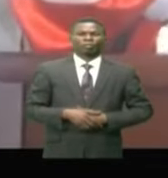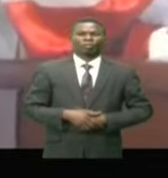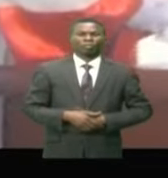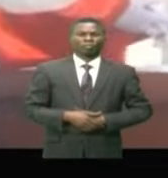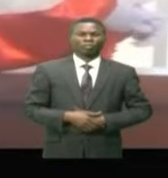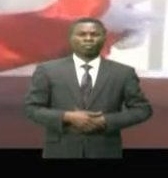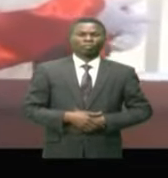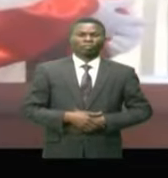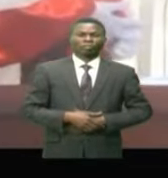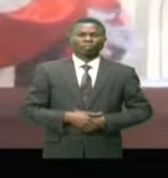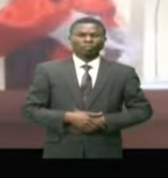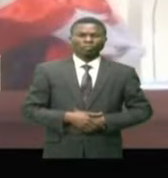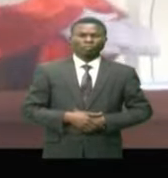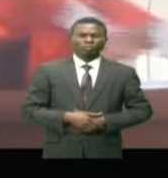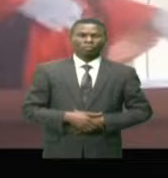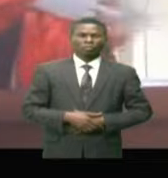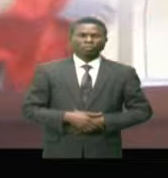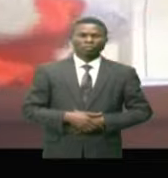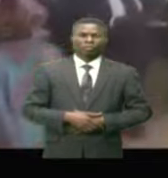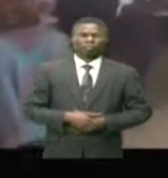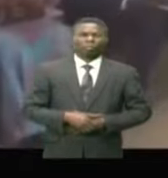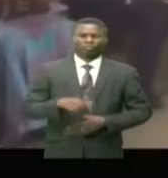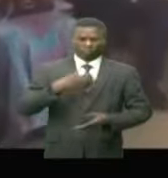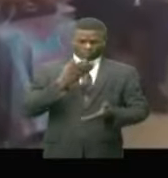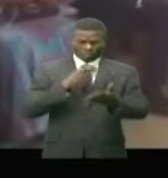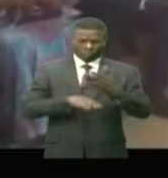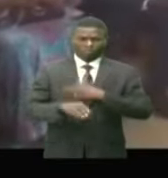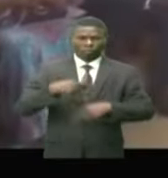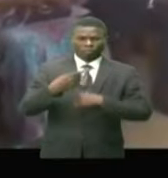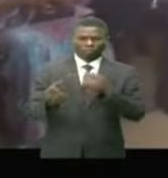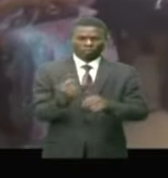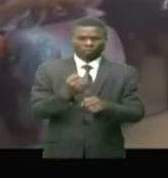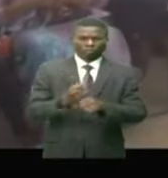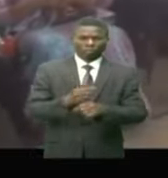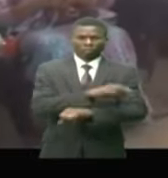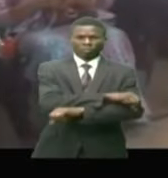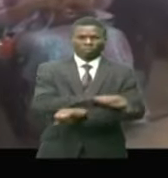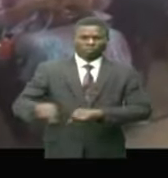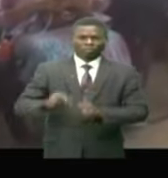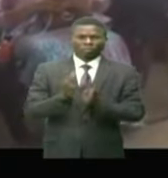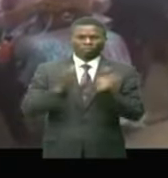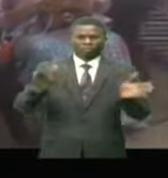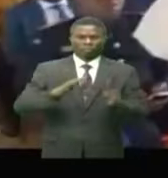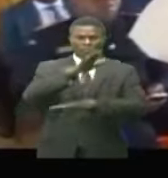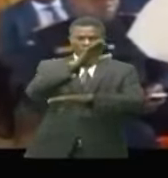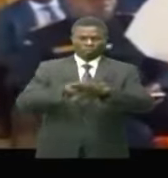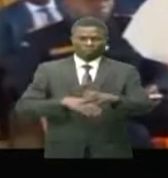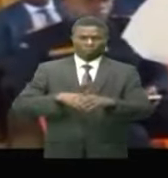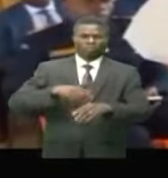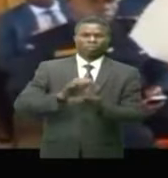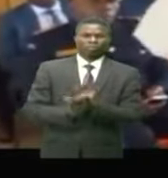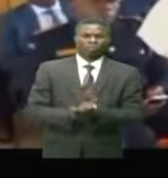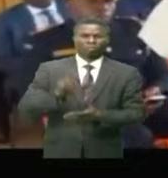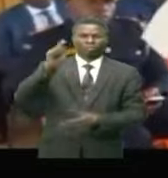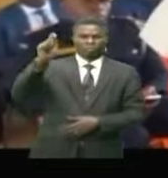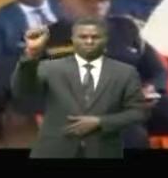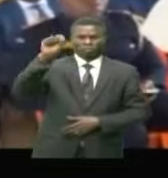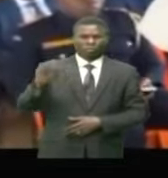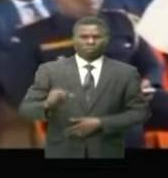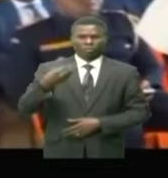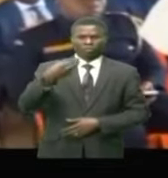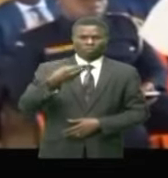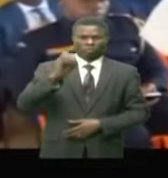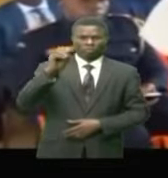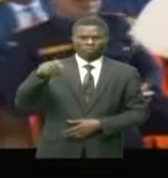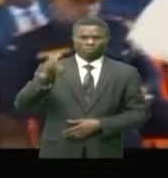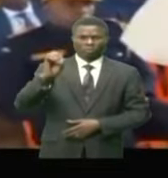toute légalité les actes liés à sa nouvelle fonction. Le procureur général près la cour d'appel de la Tchopo, Albert Lusumbe Lukute,